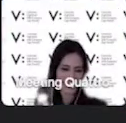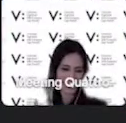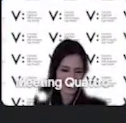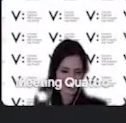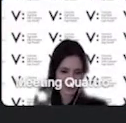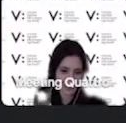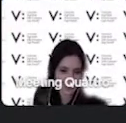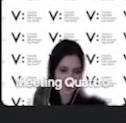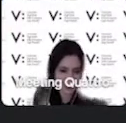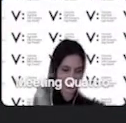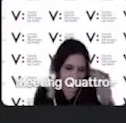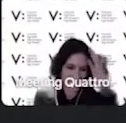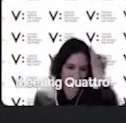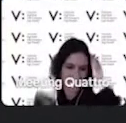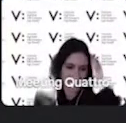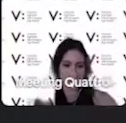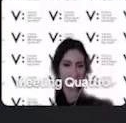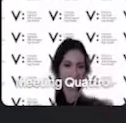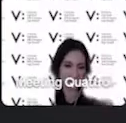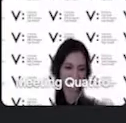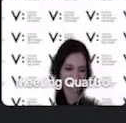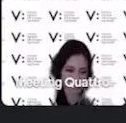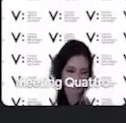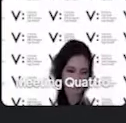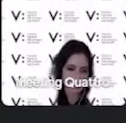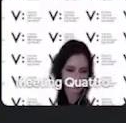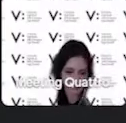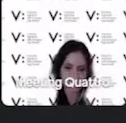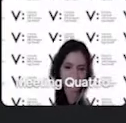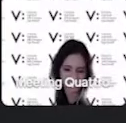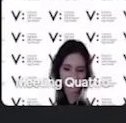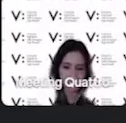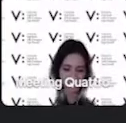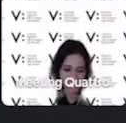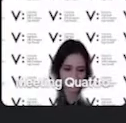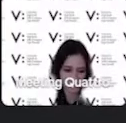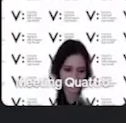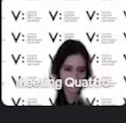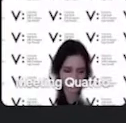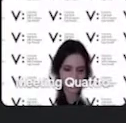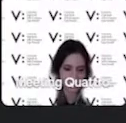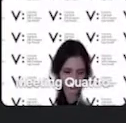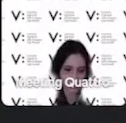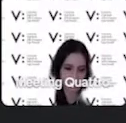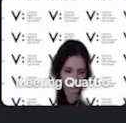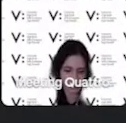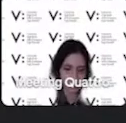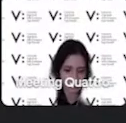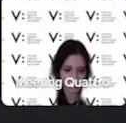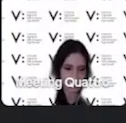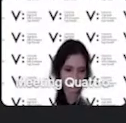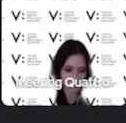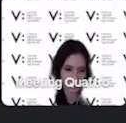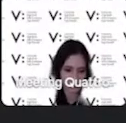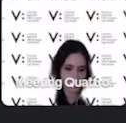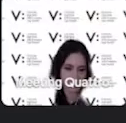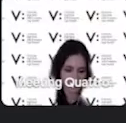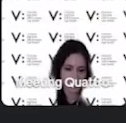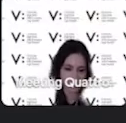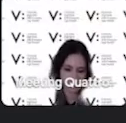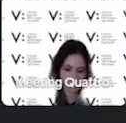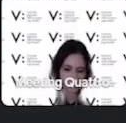l'interruzione. studenti sentitevi liberi di intervenire e di farle, se non ora, alla fine, perché noi siamo qui per voi,